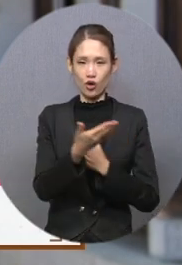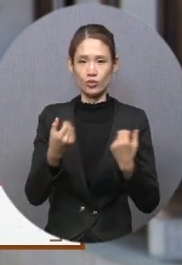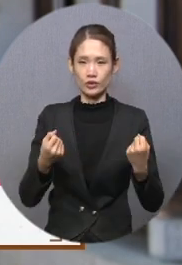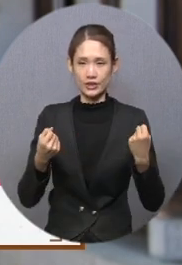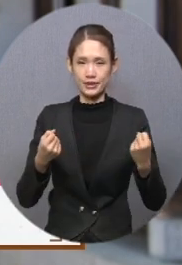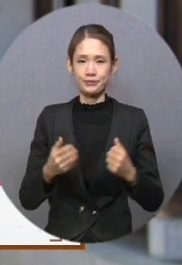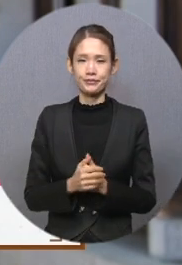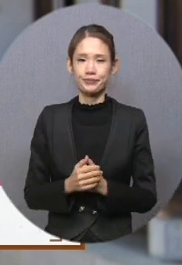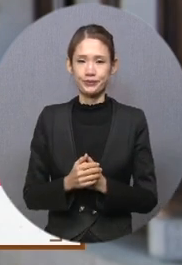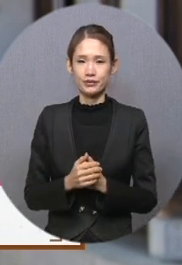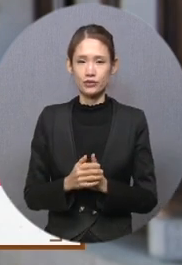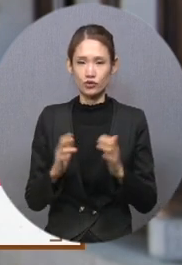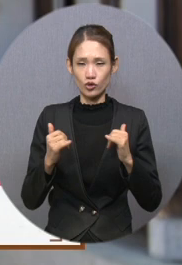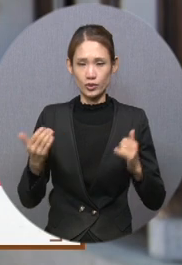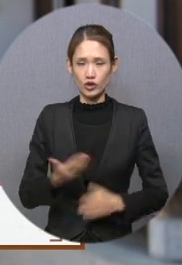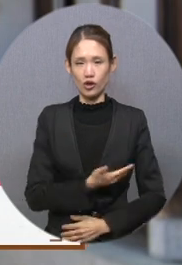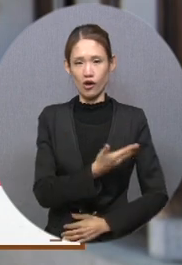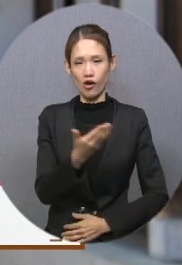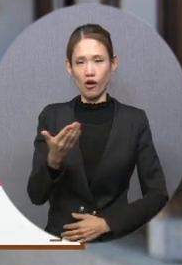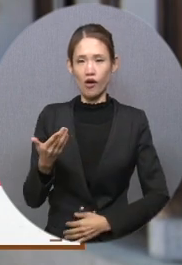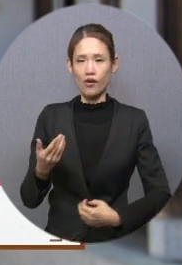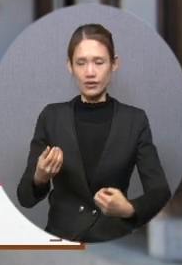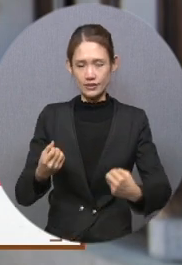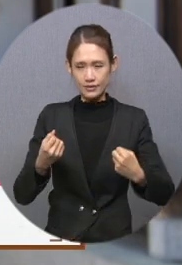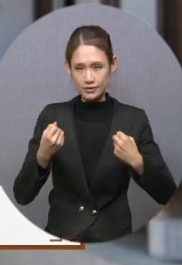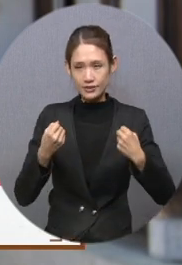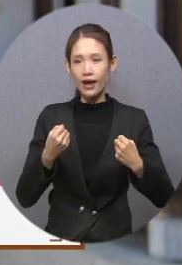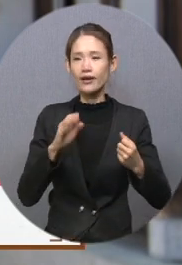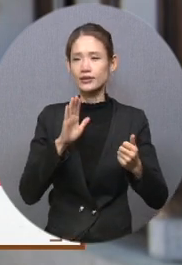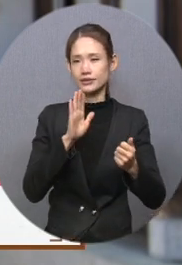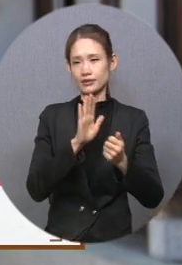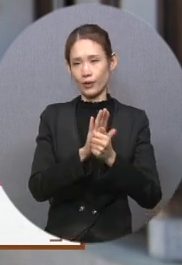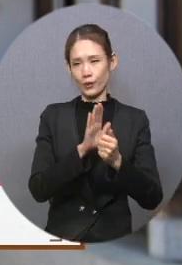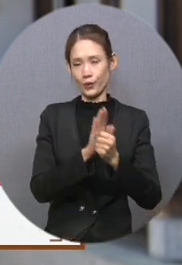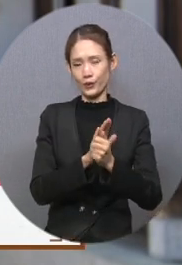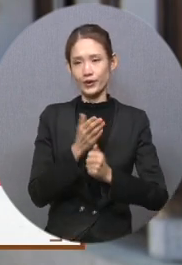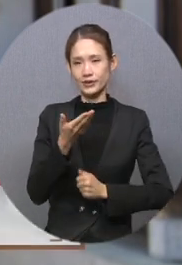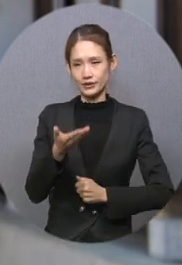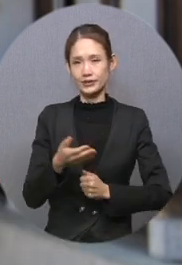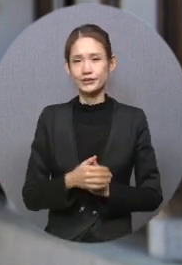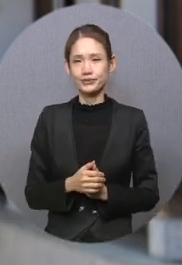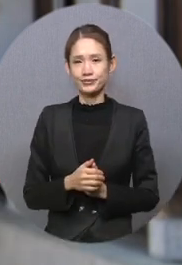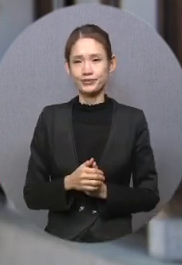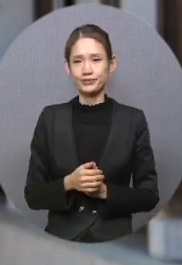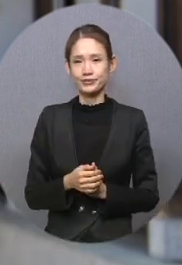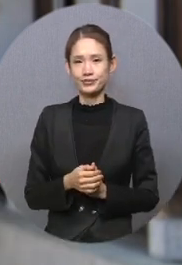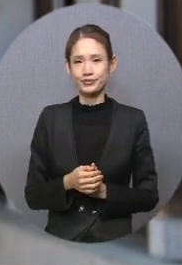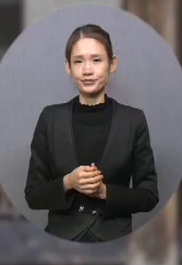힘이 국민 여러분의 든든한 힘이 되어드리겠습니다.